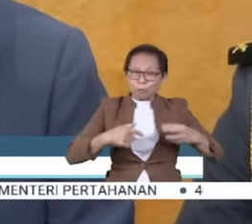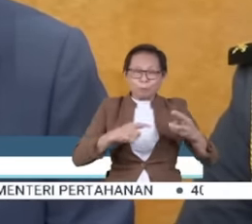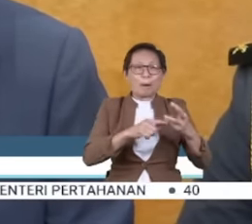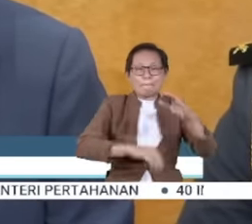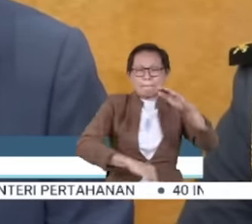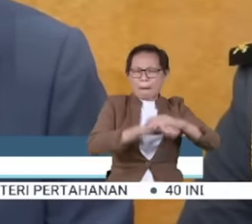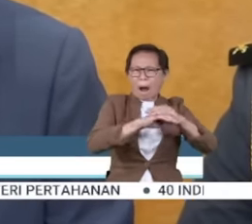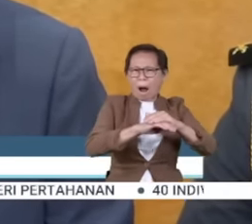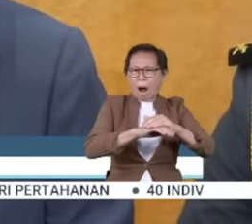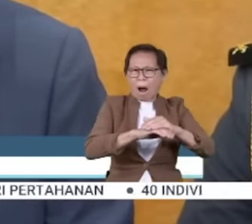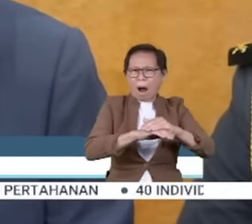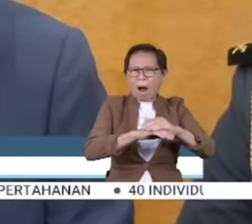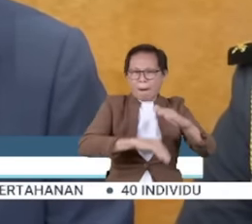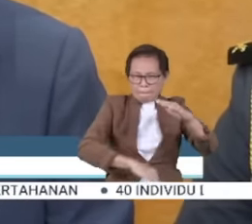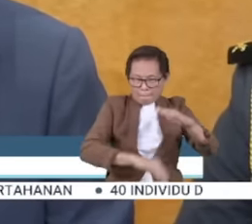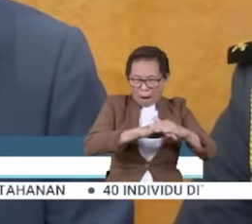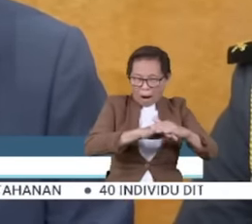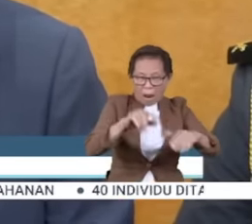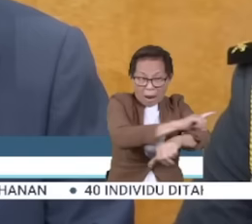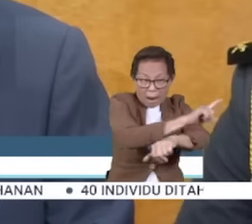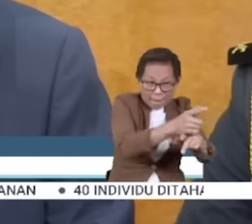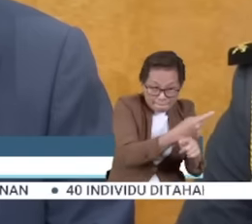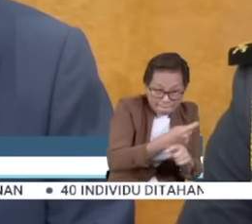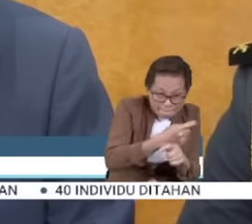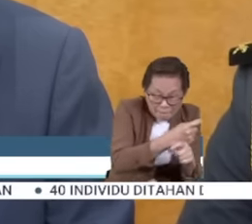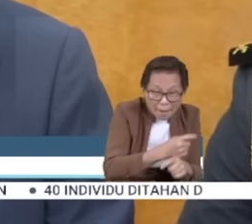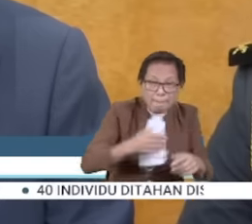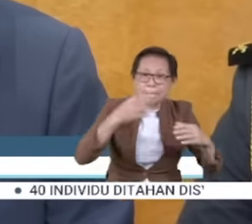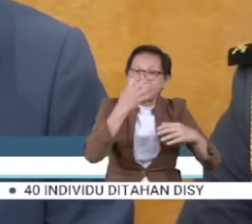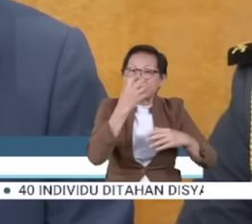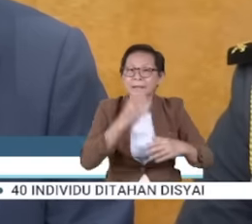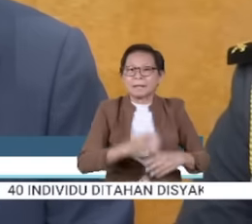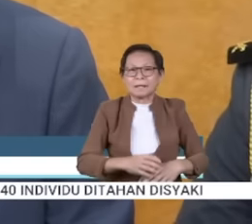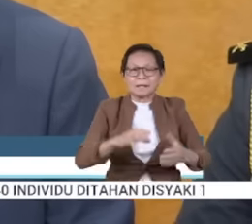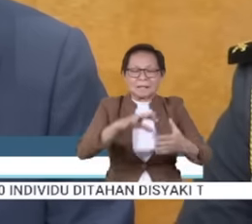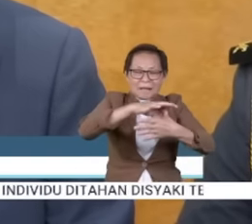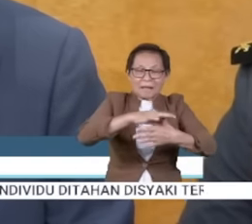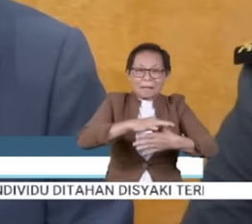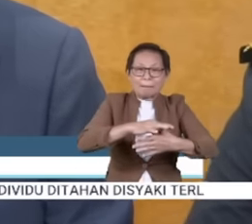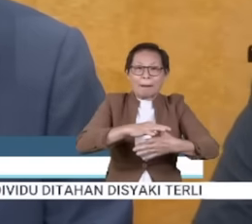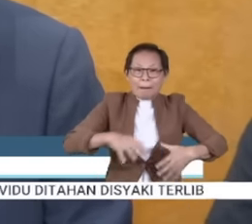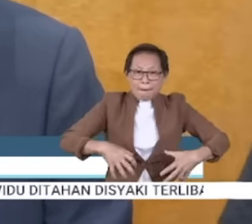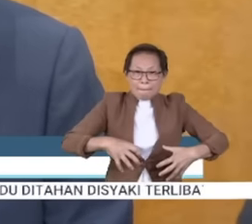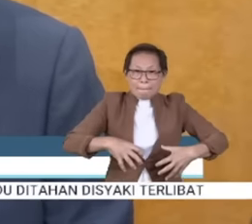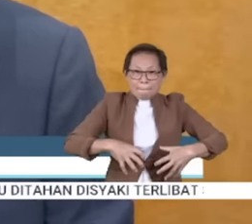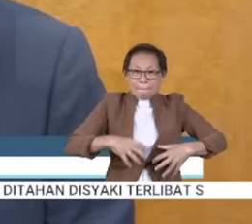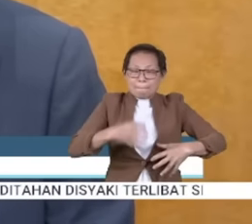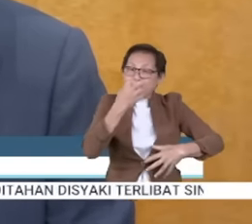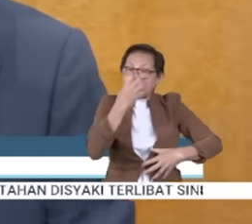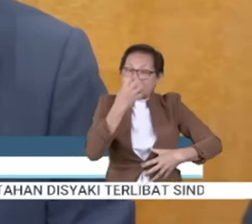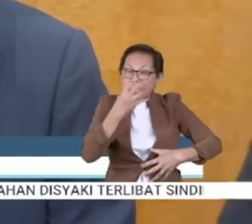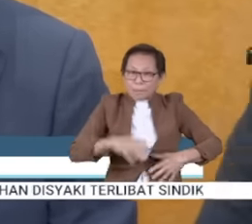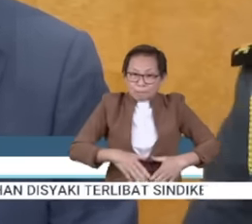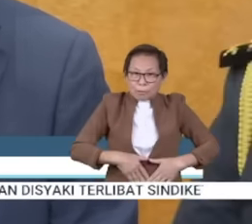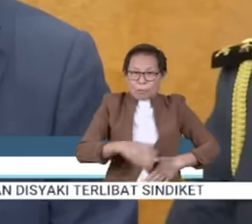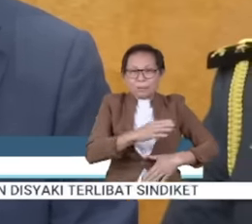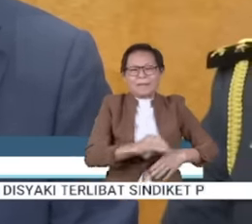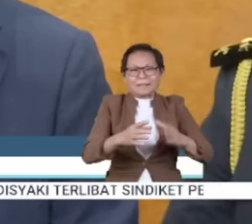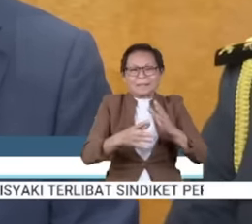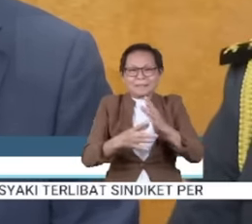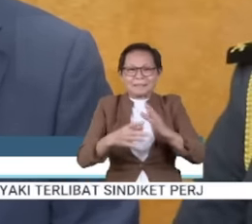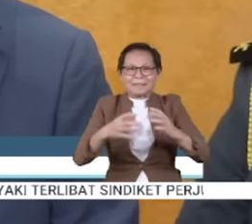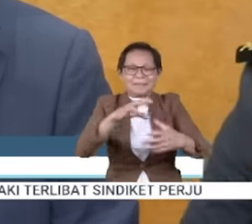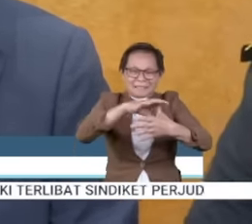maksimal saja daging babi perut dan daging babi lemak daging dan lemak